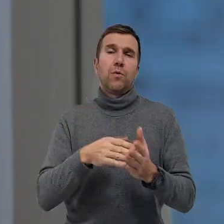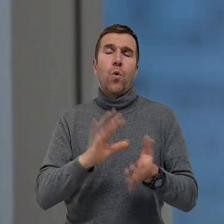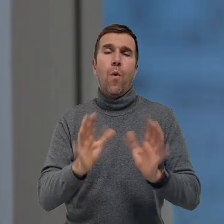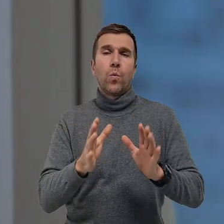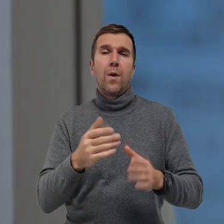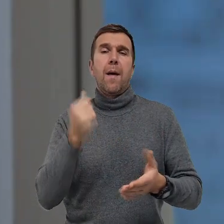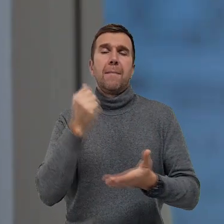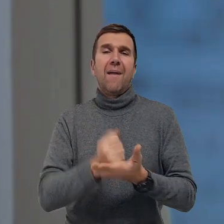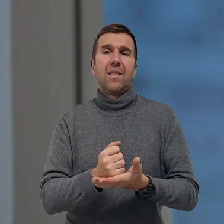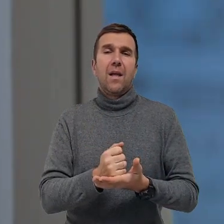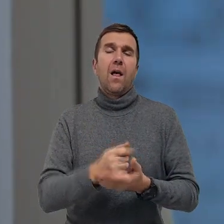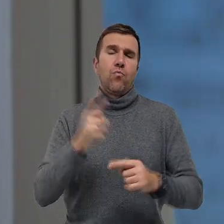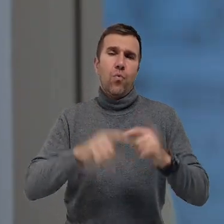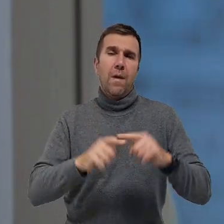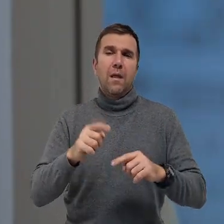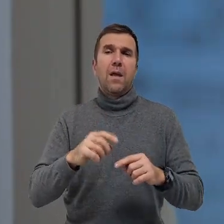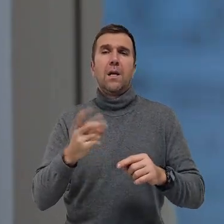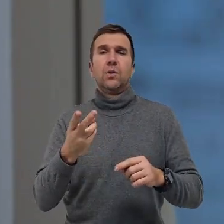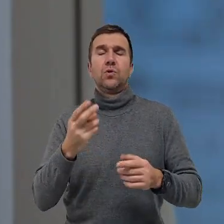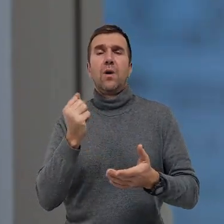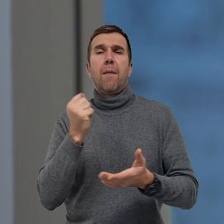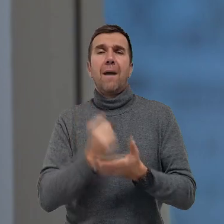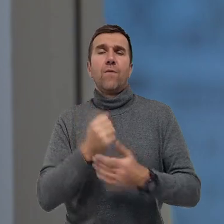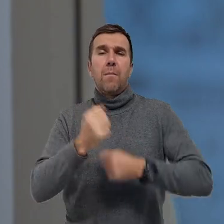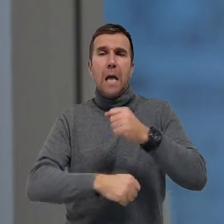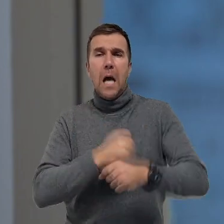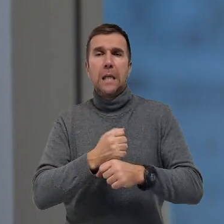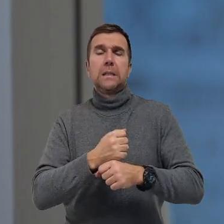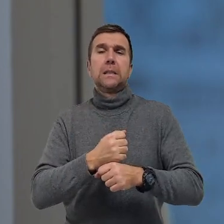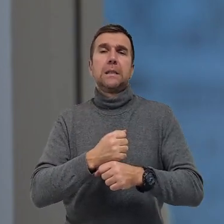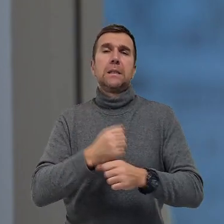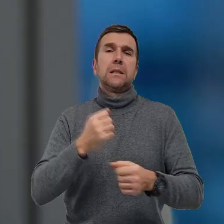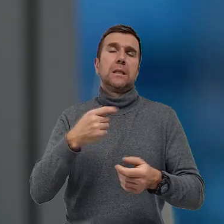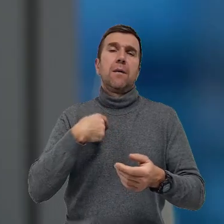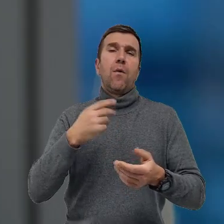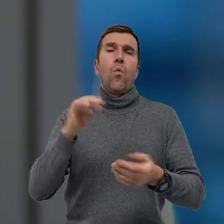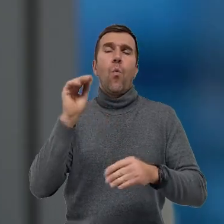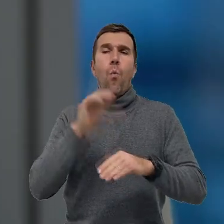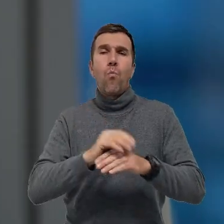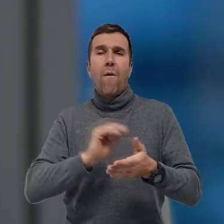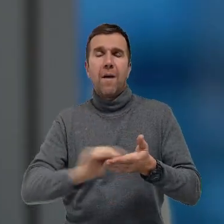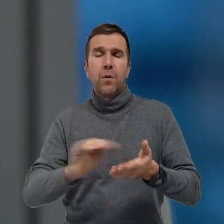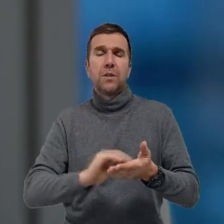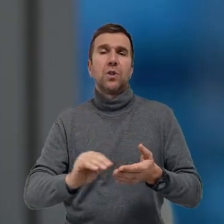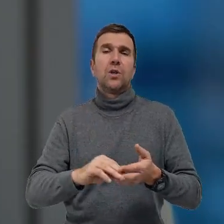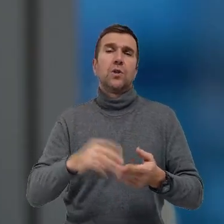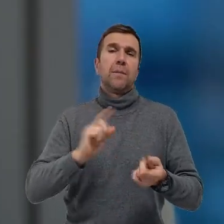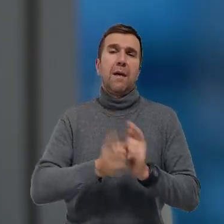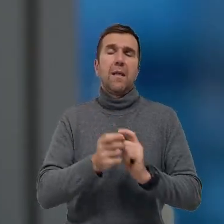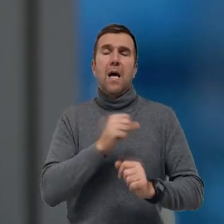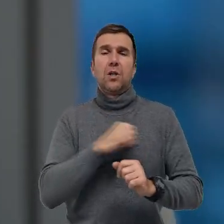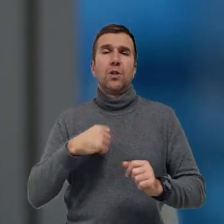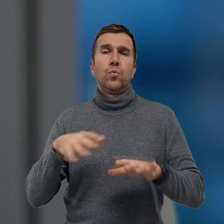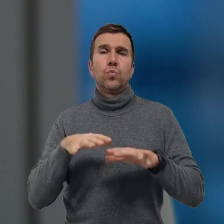obsługi prawnej, takiej też zwykłej, z zakresu prawa pracy, z zakresu umów. I w tym aspekcie się dużo zmienia i